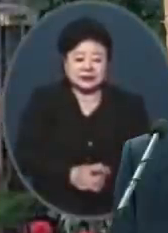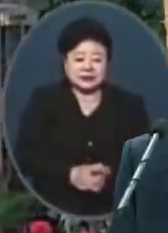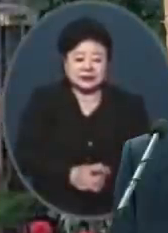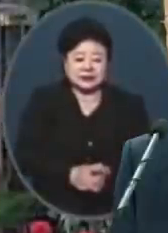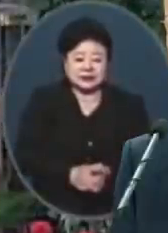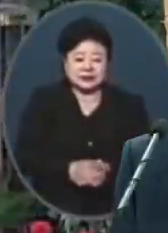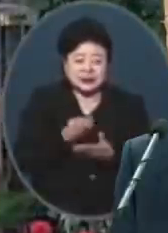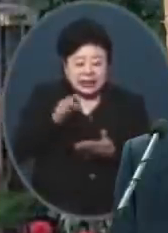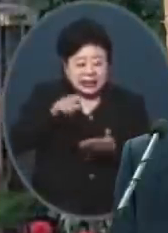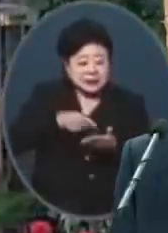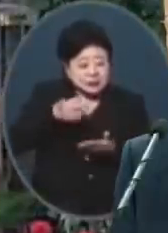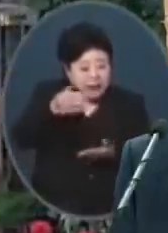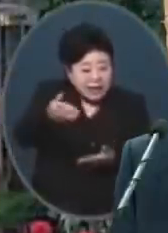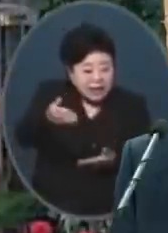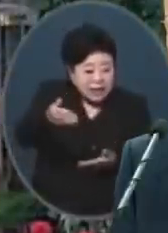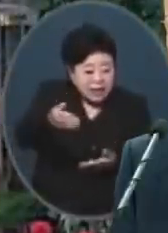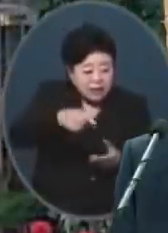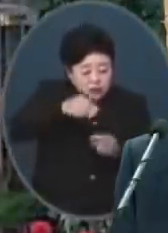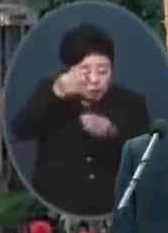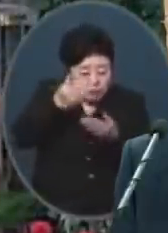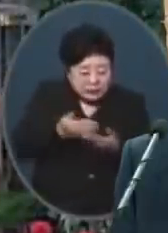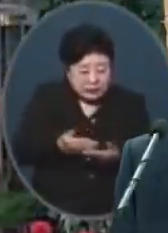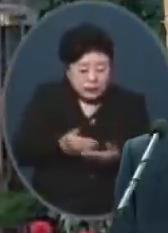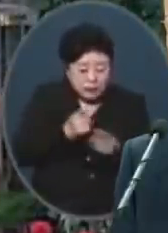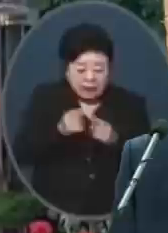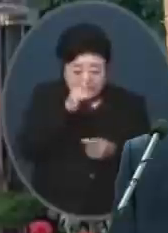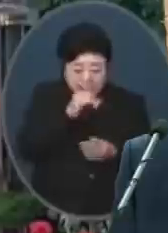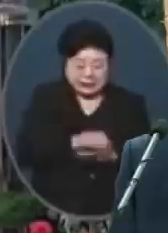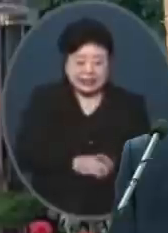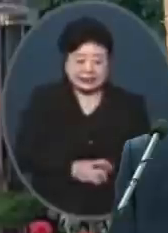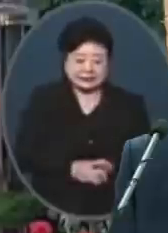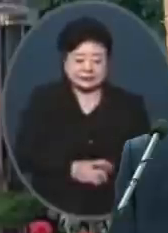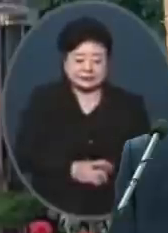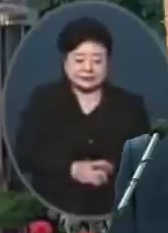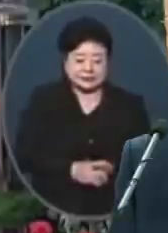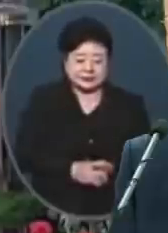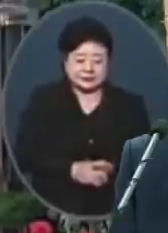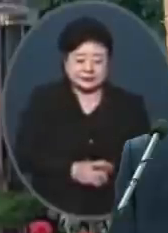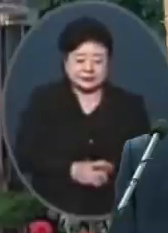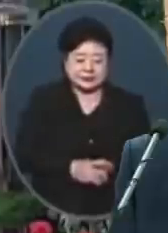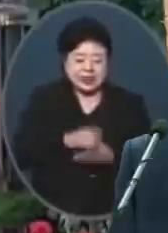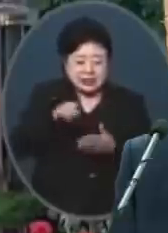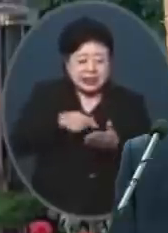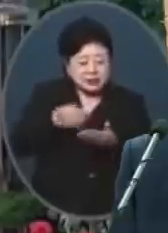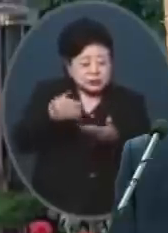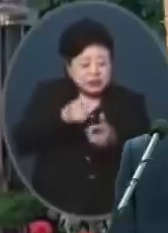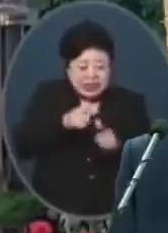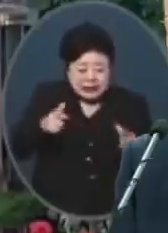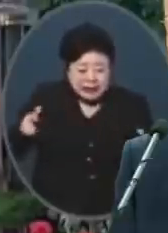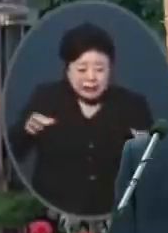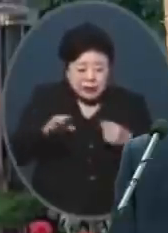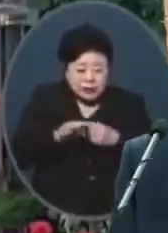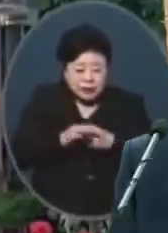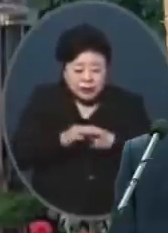대가를 지불해야 구원받는다고 말을 합니다 대가를 지불하지 않고 그냥